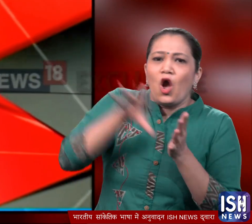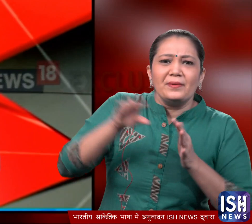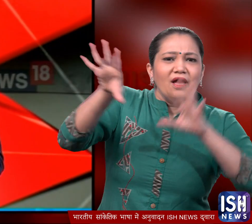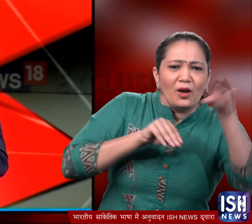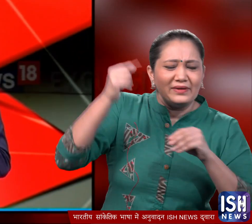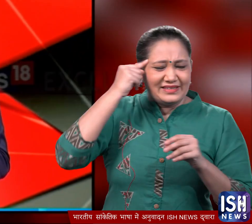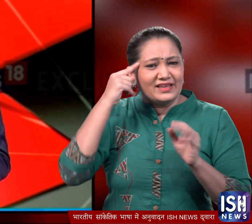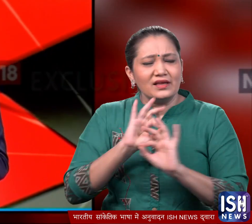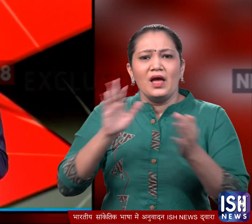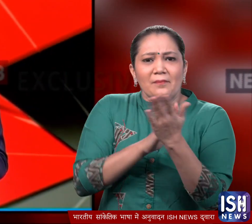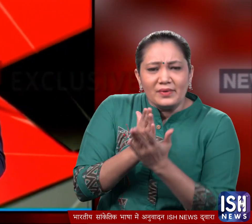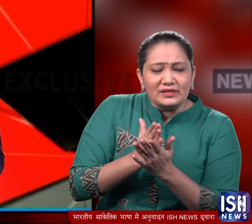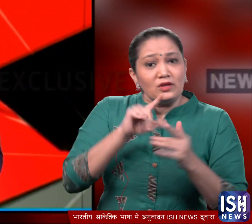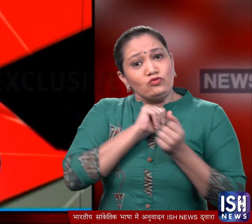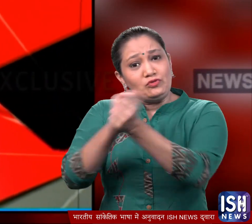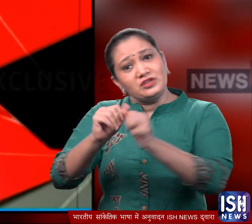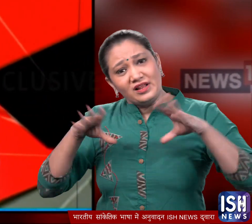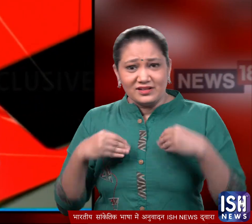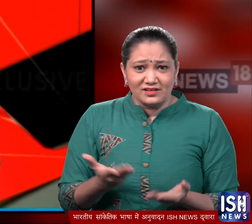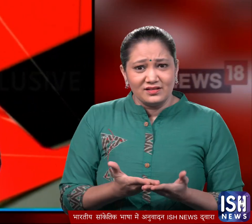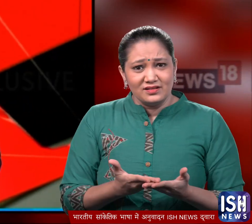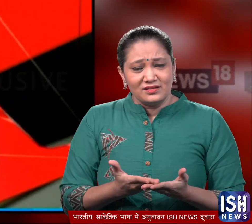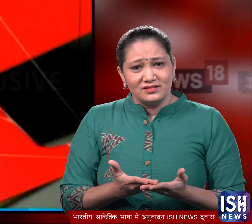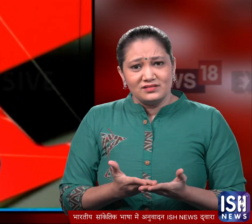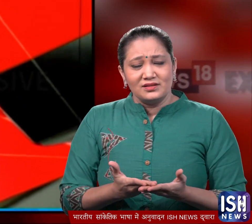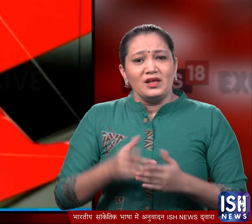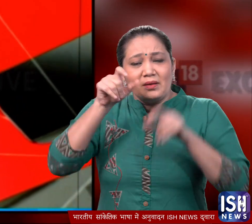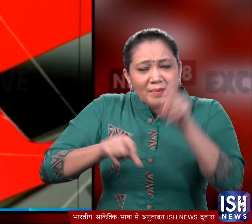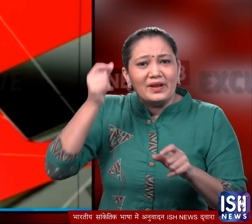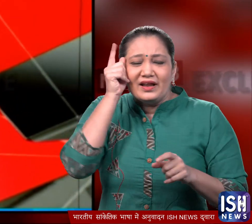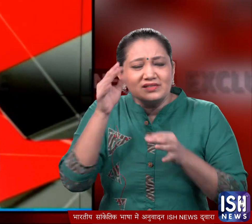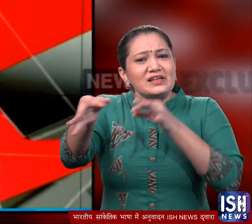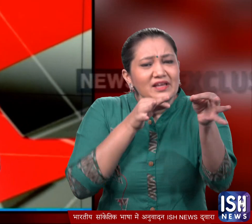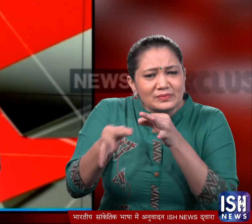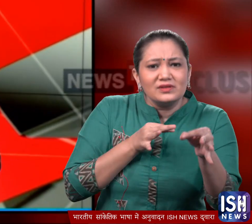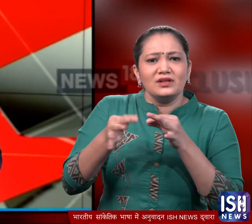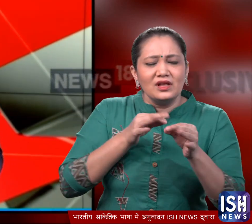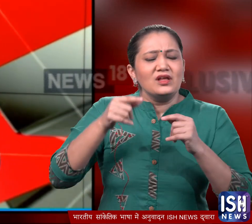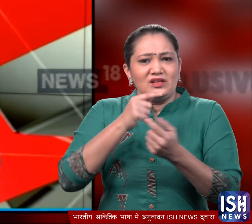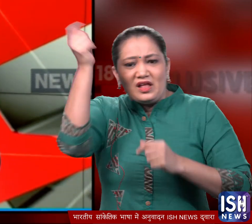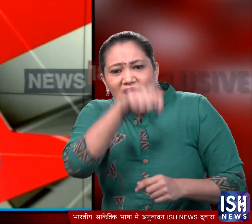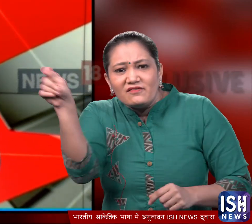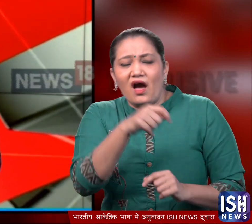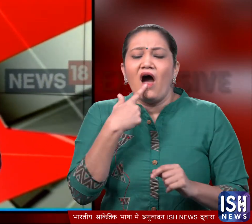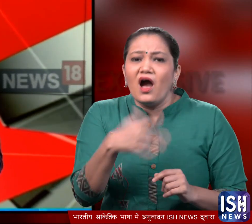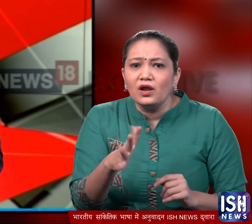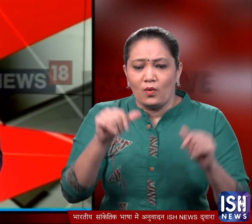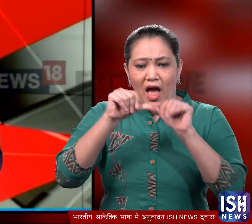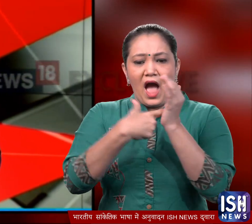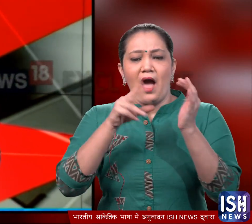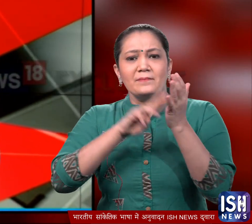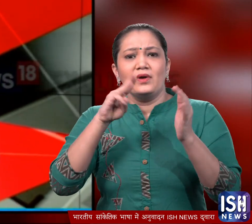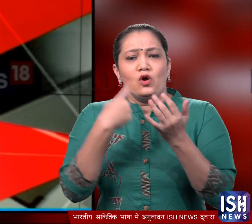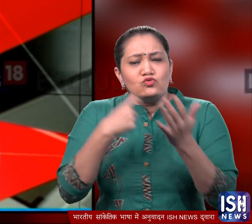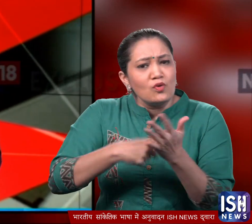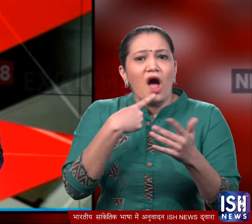करने वालों को अब जन्मदिन पर तोहफे में जेल जाना भी मंजूर है, जिन्हें सयाने लोग भी ये नहीं समझा पा रहे हैं कि सरेआम तलवार की नुमाइश करना आर्म्स